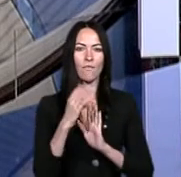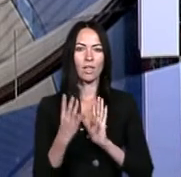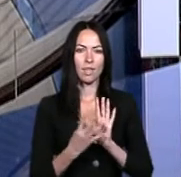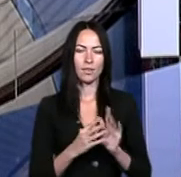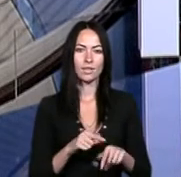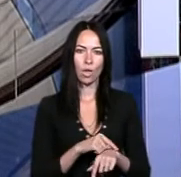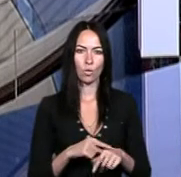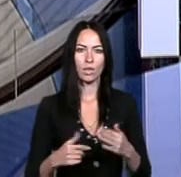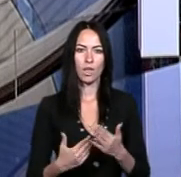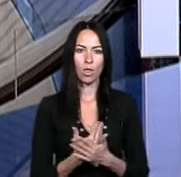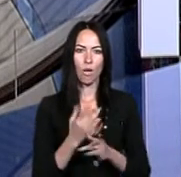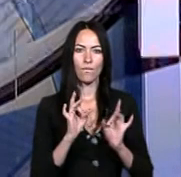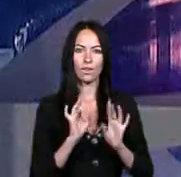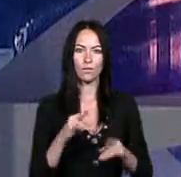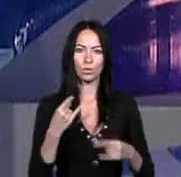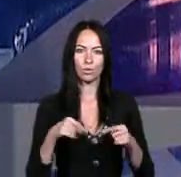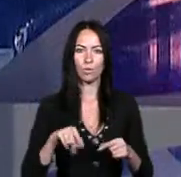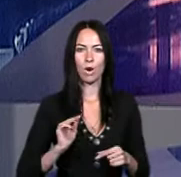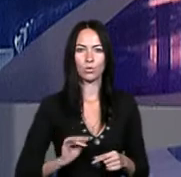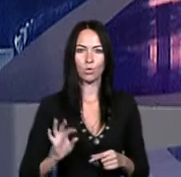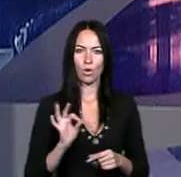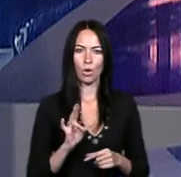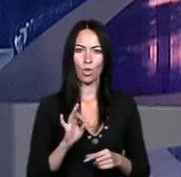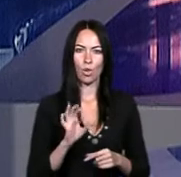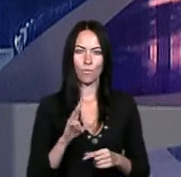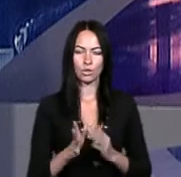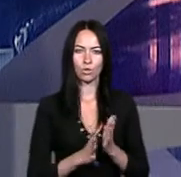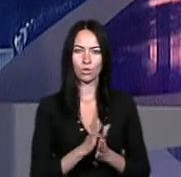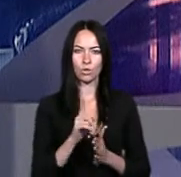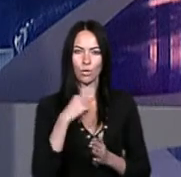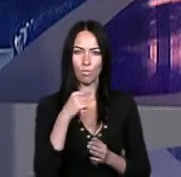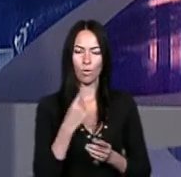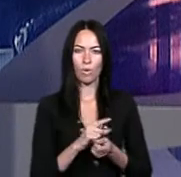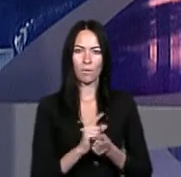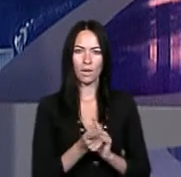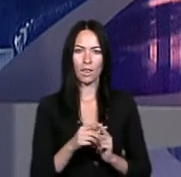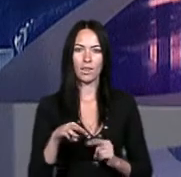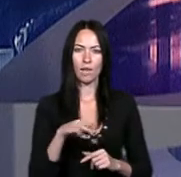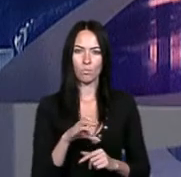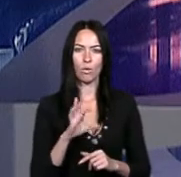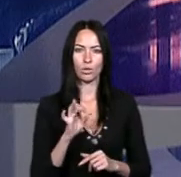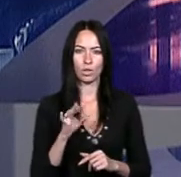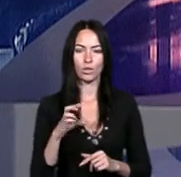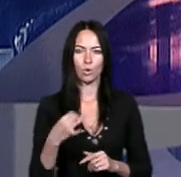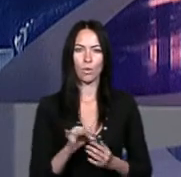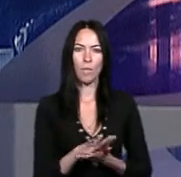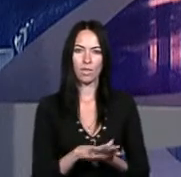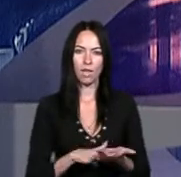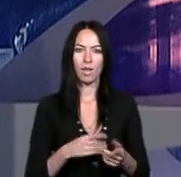19 година. Новини в ефірі Суспільного. В студії Олександра Новосел. Жестовою мовою перекладає Моніка Соробей. Далі про